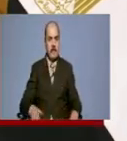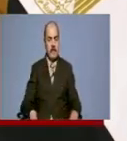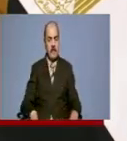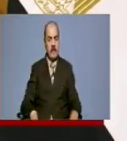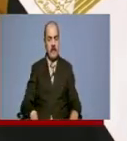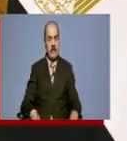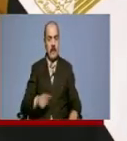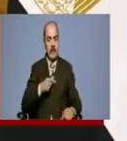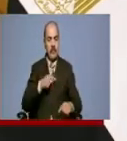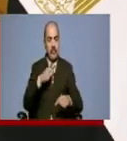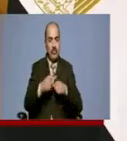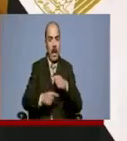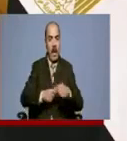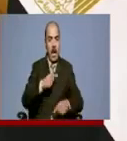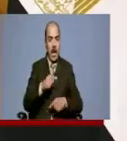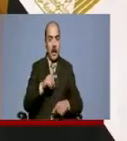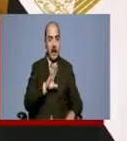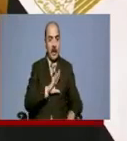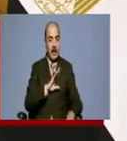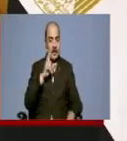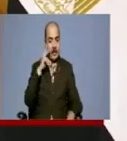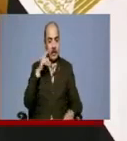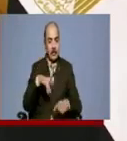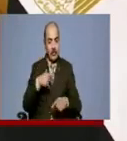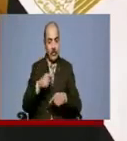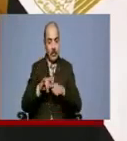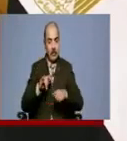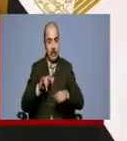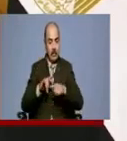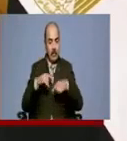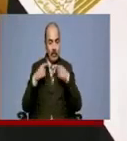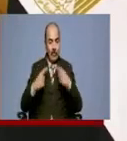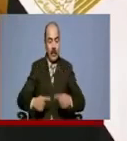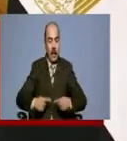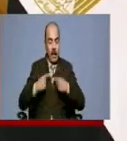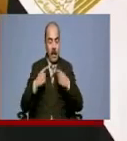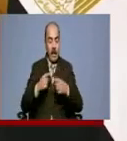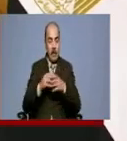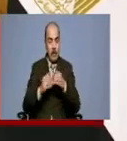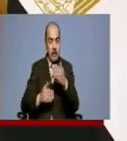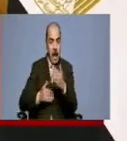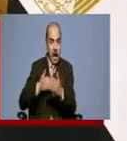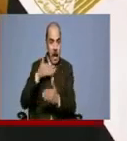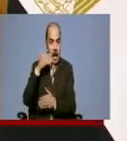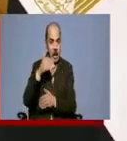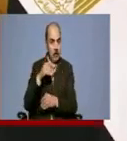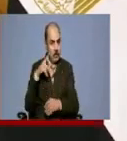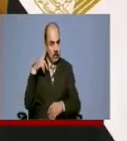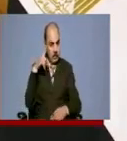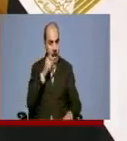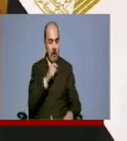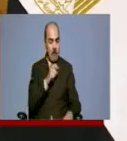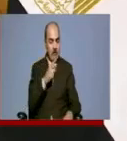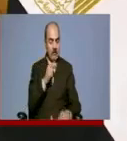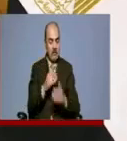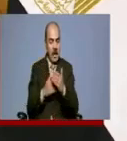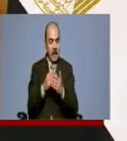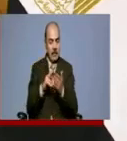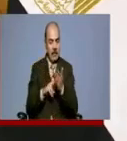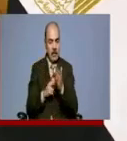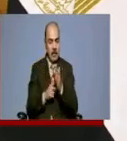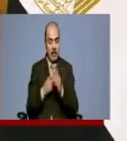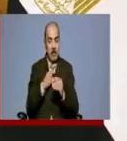مش اسيب القضيه اللي انا فاهمها ومستوعب وقريه عارف ان عمليه نزوح بتتم وعمليه ضغط